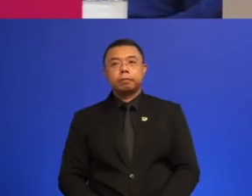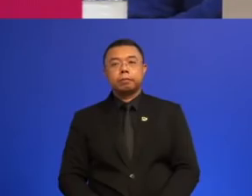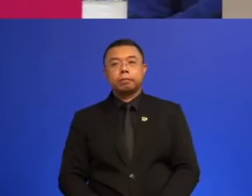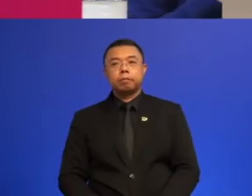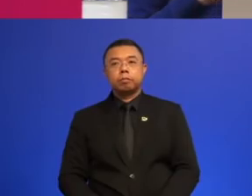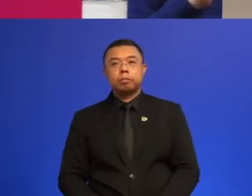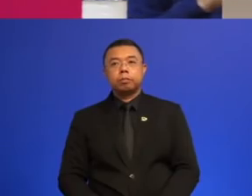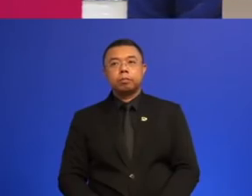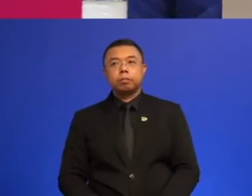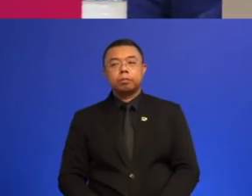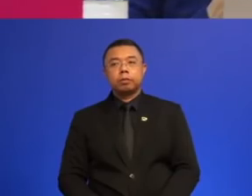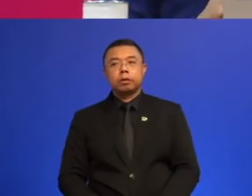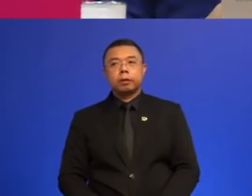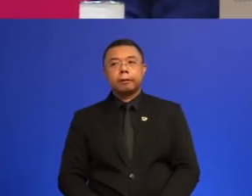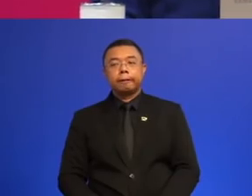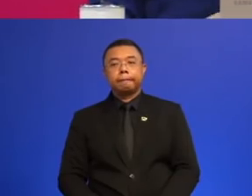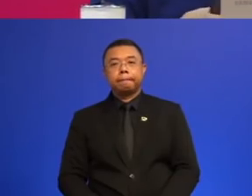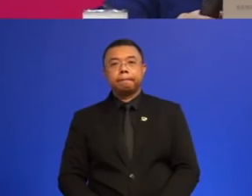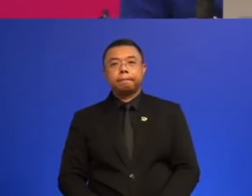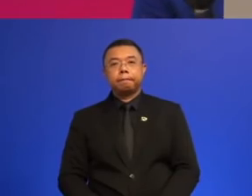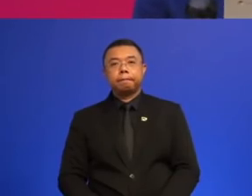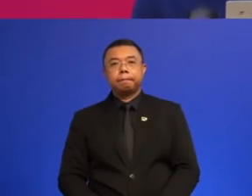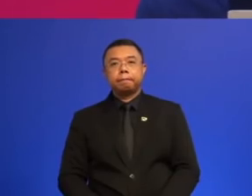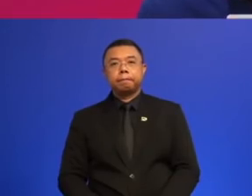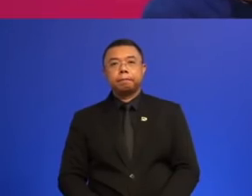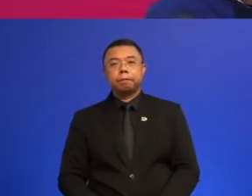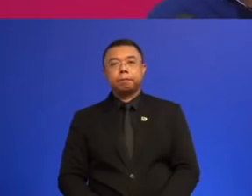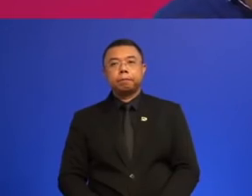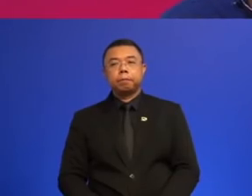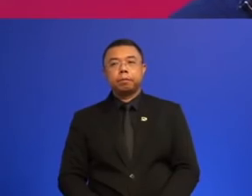untuk menutup kita dalam doa.